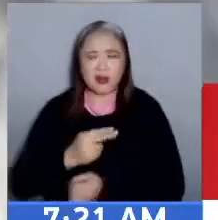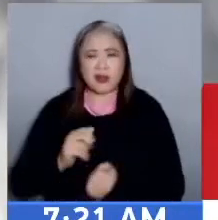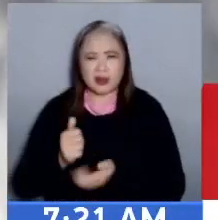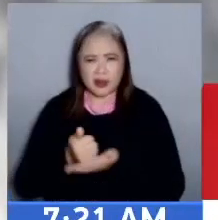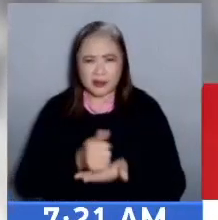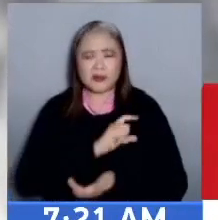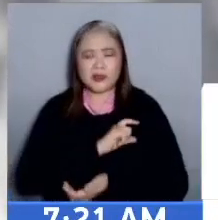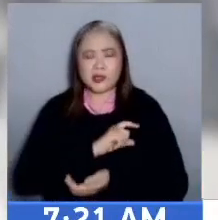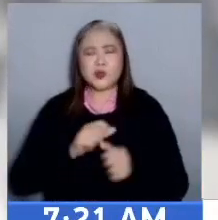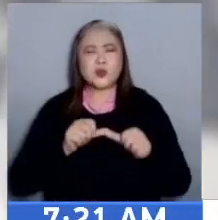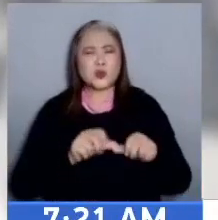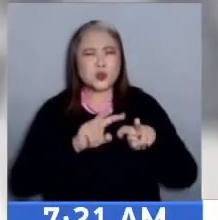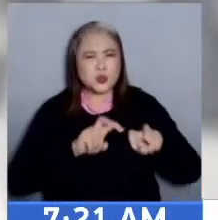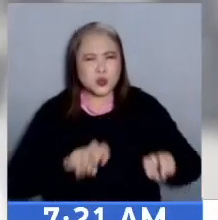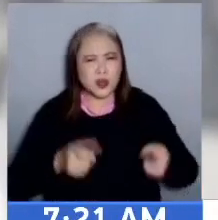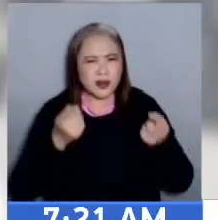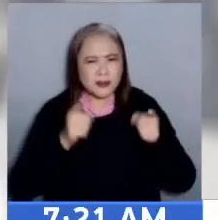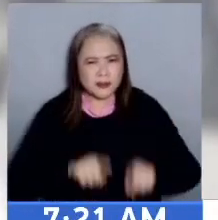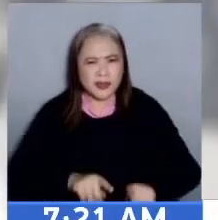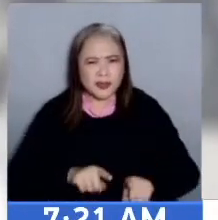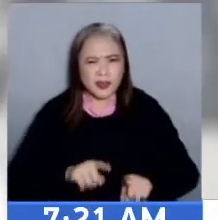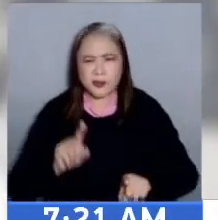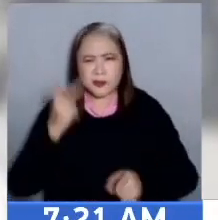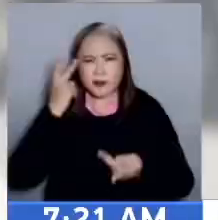sa insidente at sa motibo sa krimen.